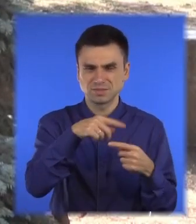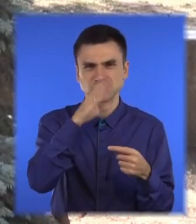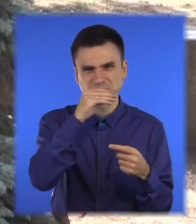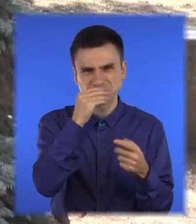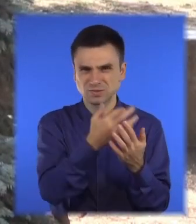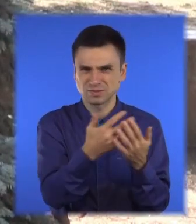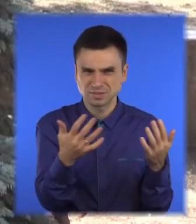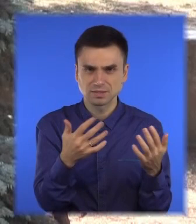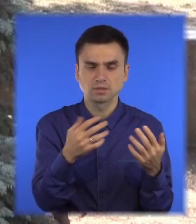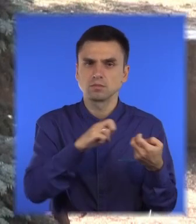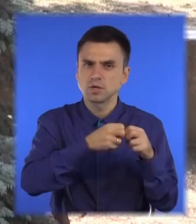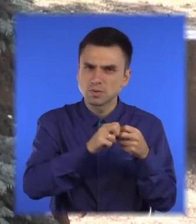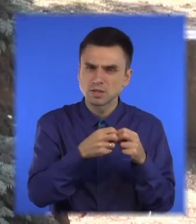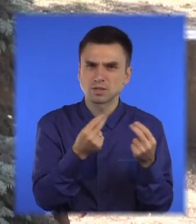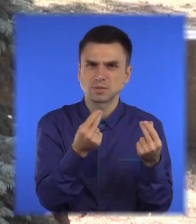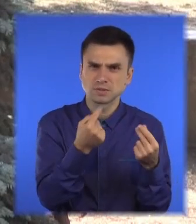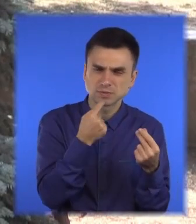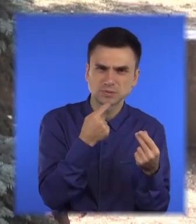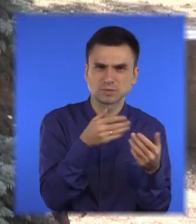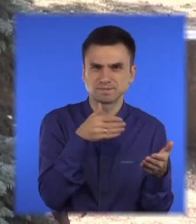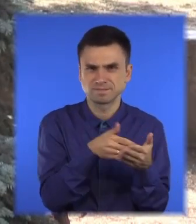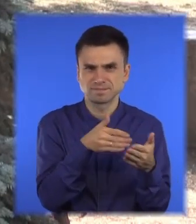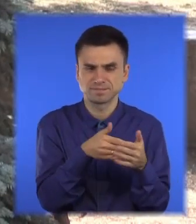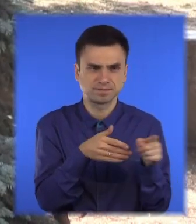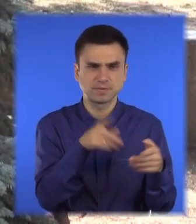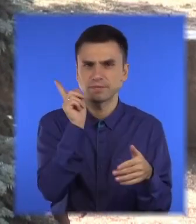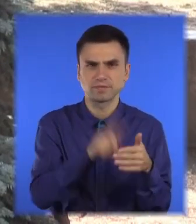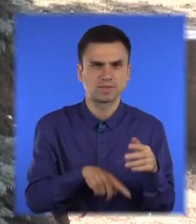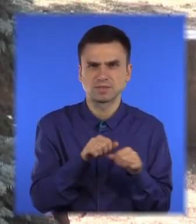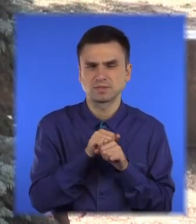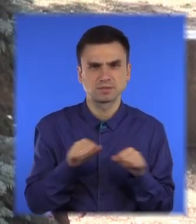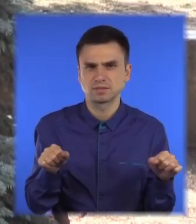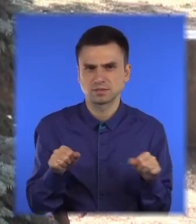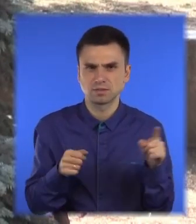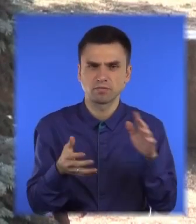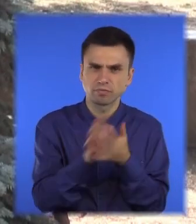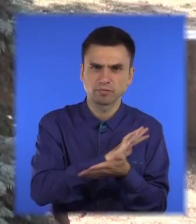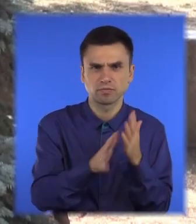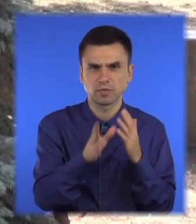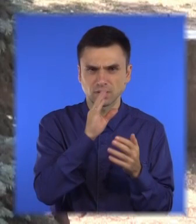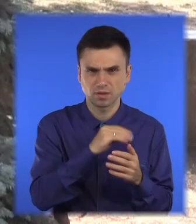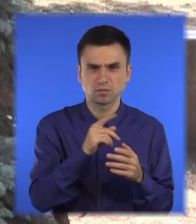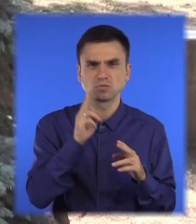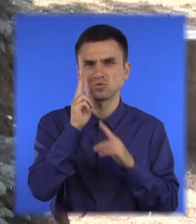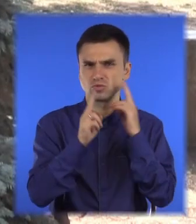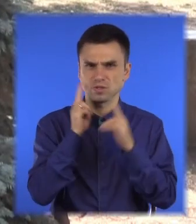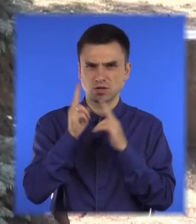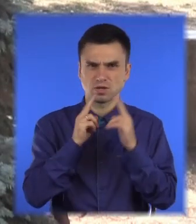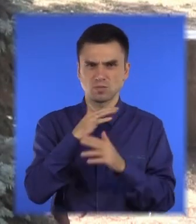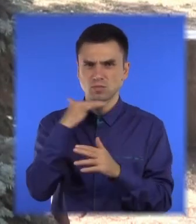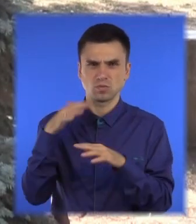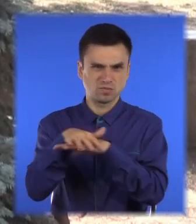трудностями не оказываются надежными партнерами, поэтому поступает достаточно много жалоб от жителей города.